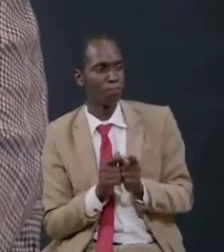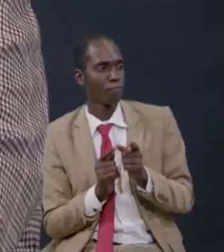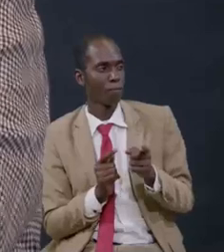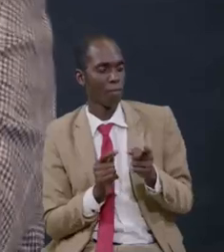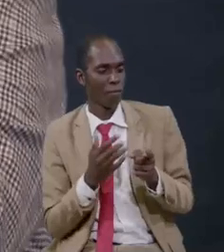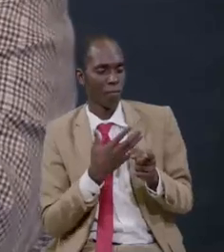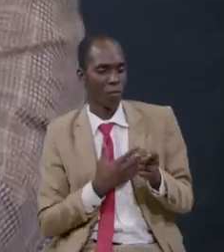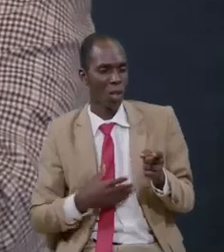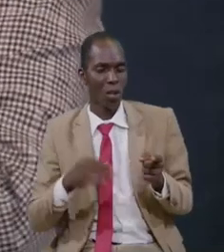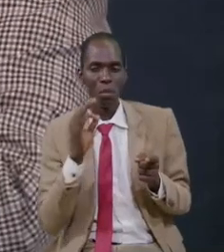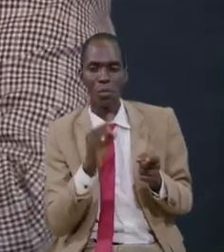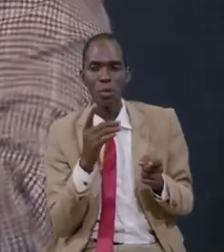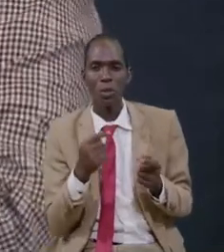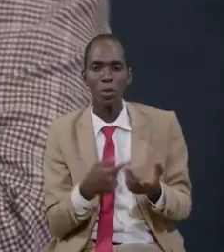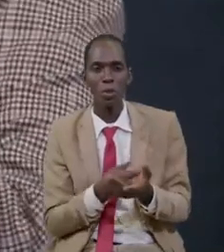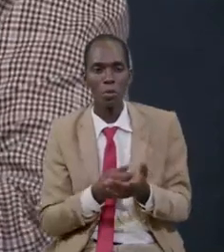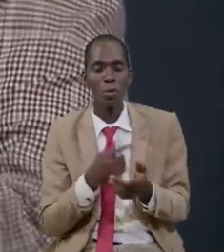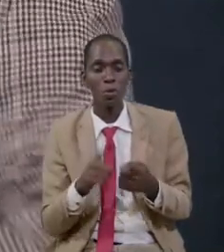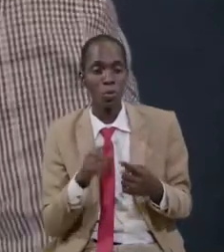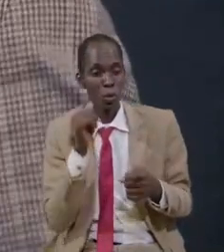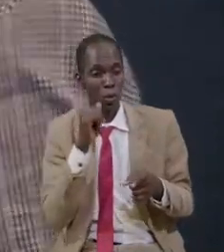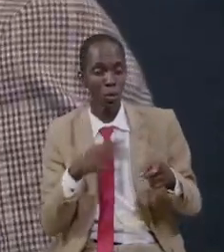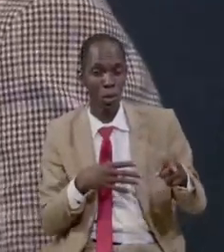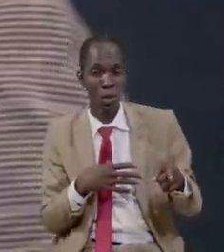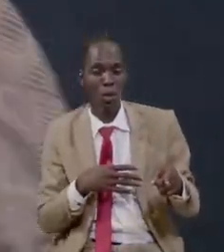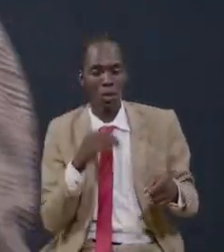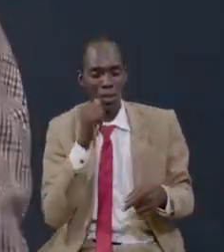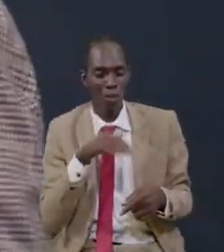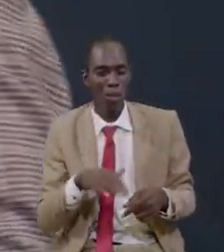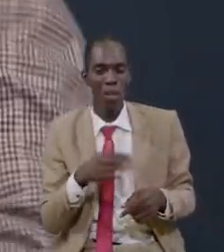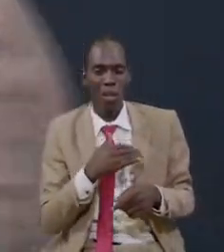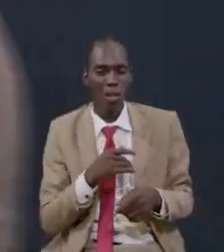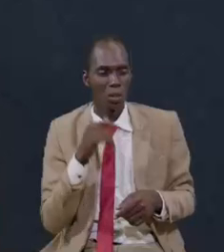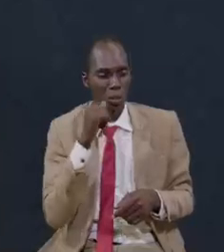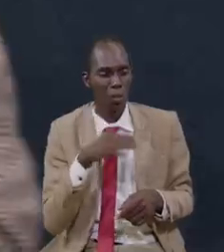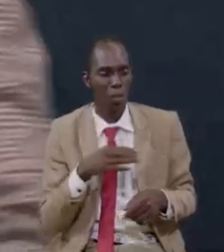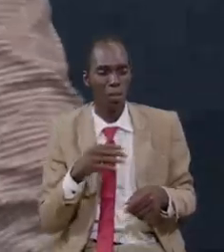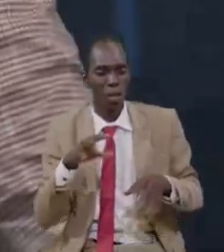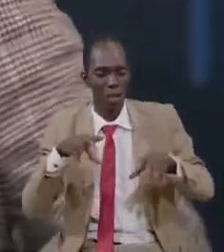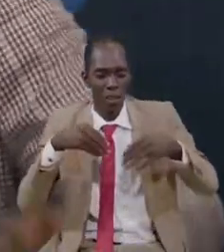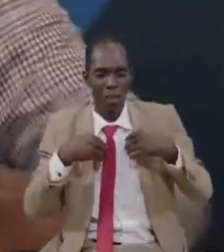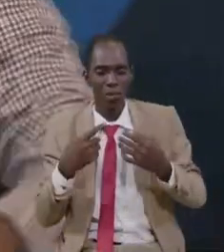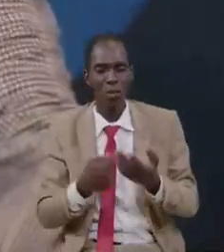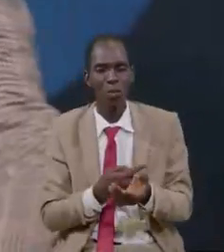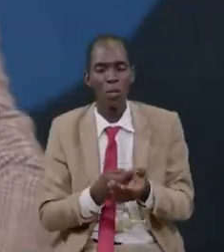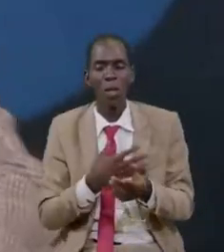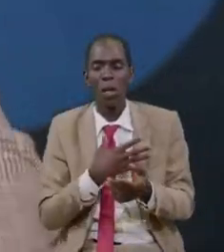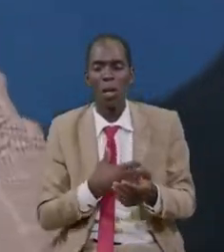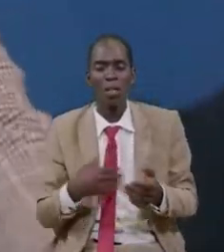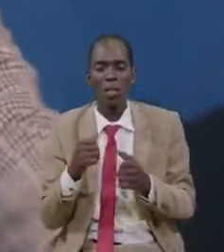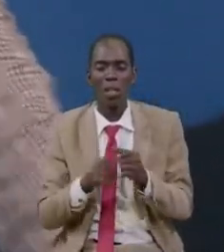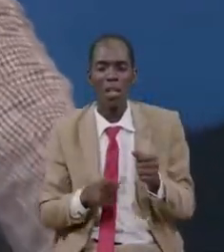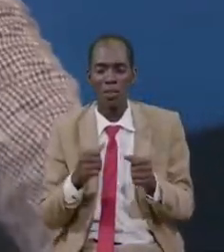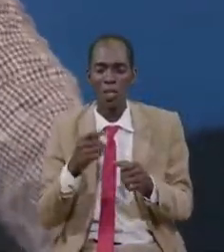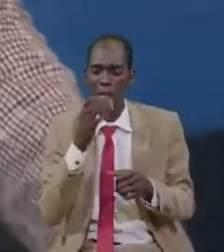prêché l'évangile. Et elle a reçu l'évangile. Et toute malédiction que cette femme avait placée sur